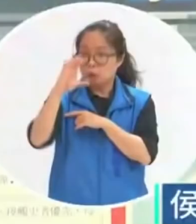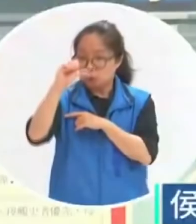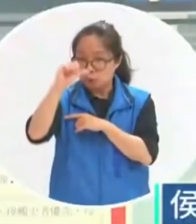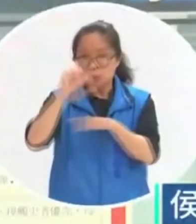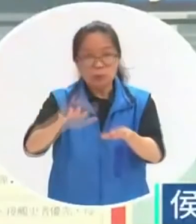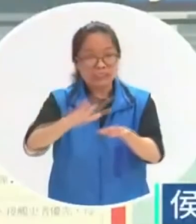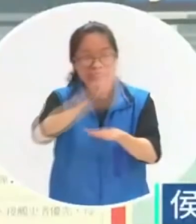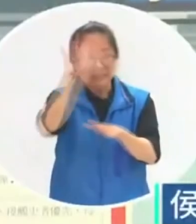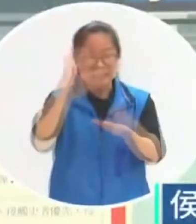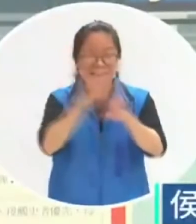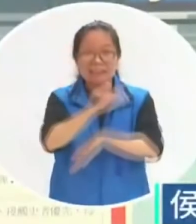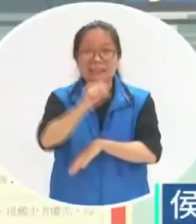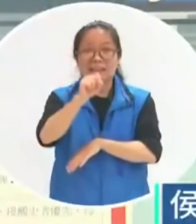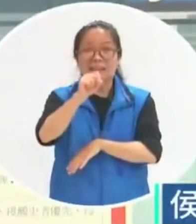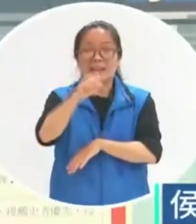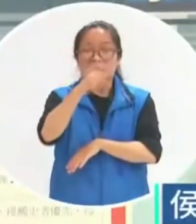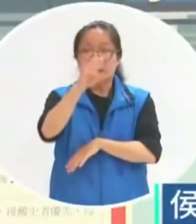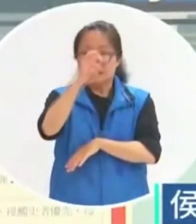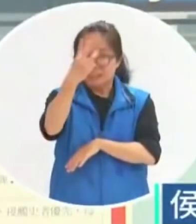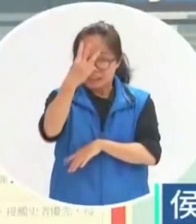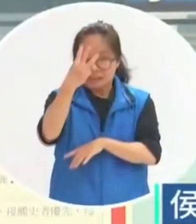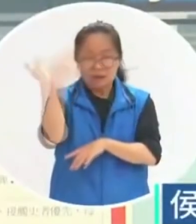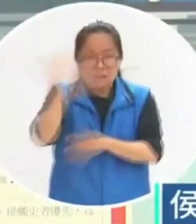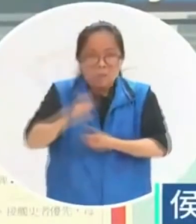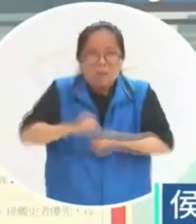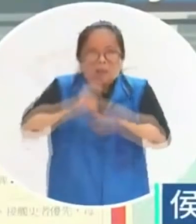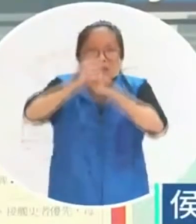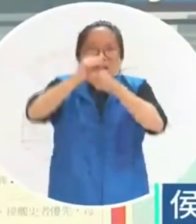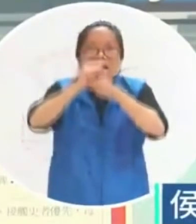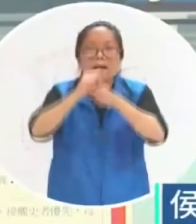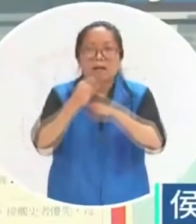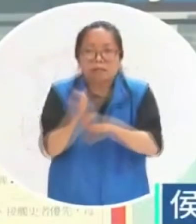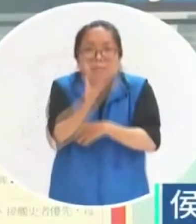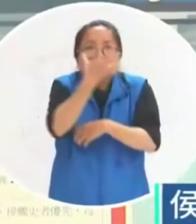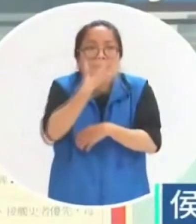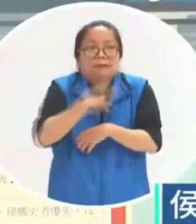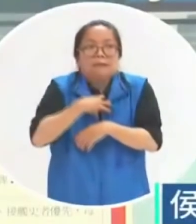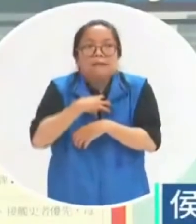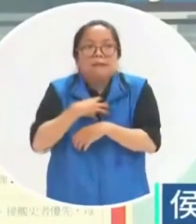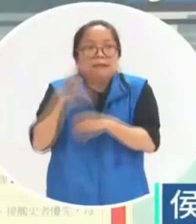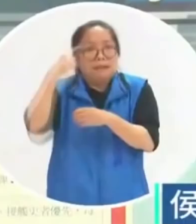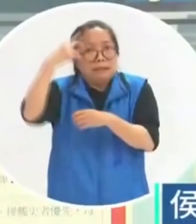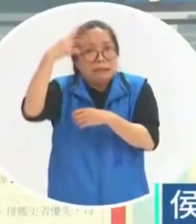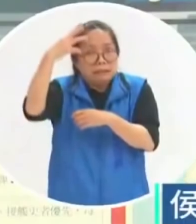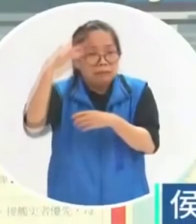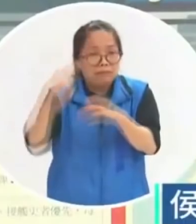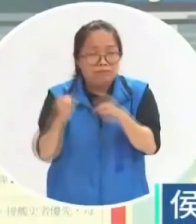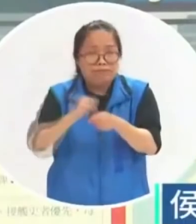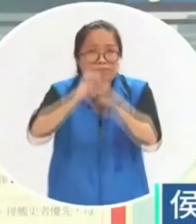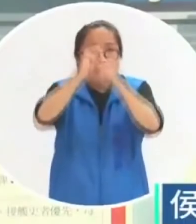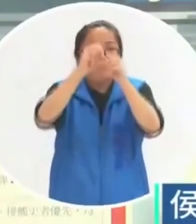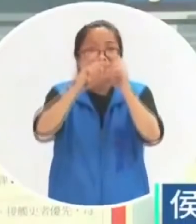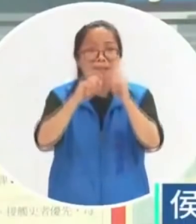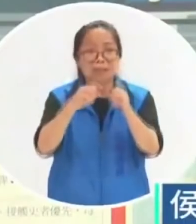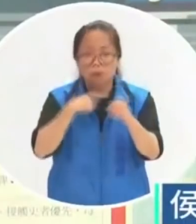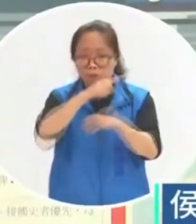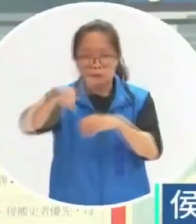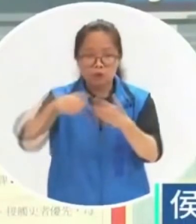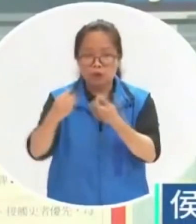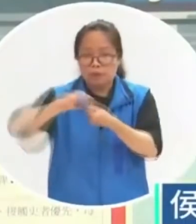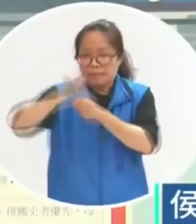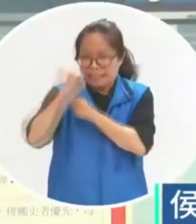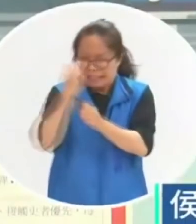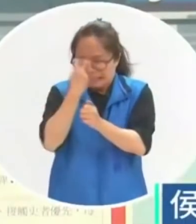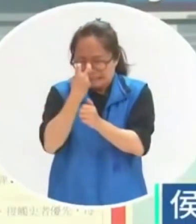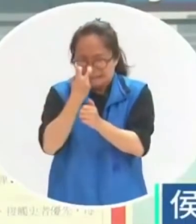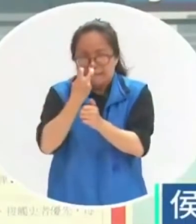天143，一下子又大幅上升，这2-3天一直冲上来的时候，我们所有的强度一定会